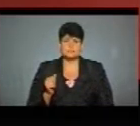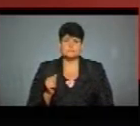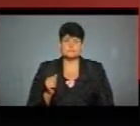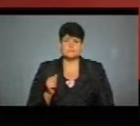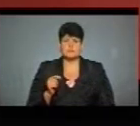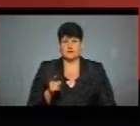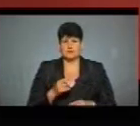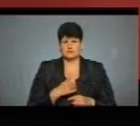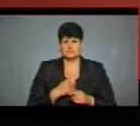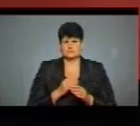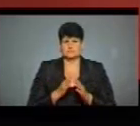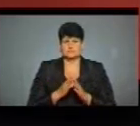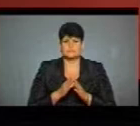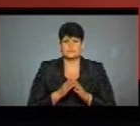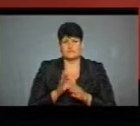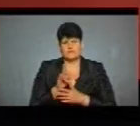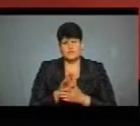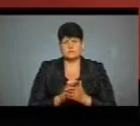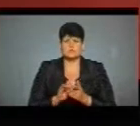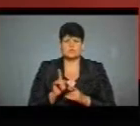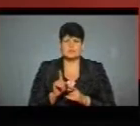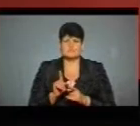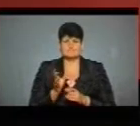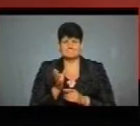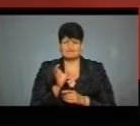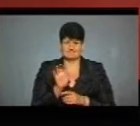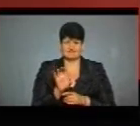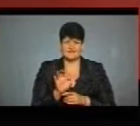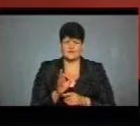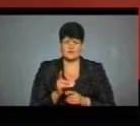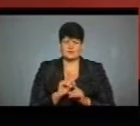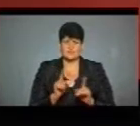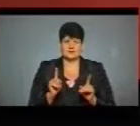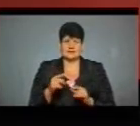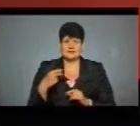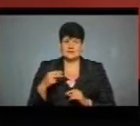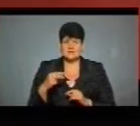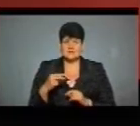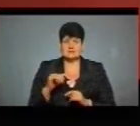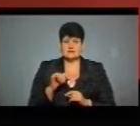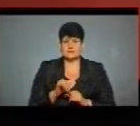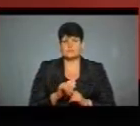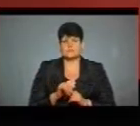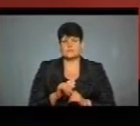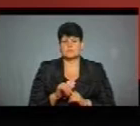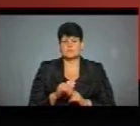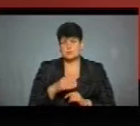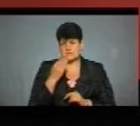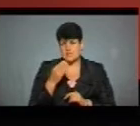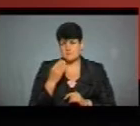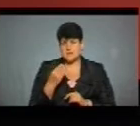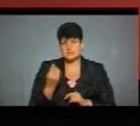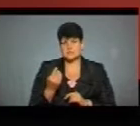за аматорське відео, тому що лише так підловили президента на